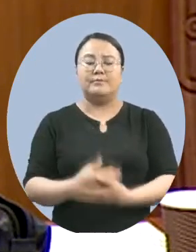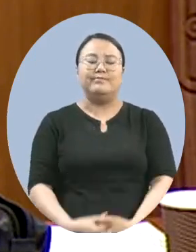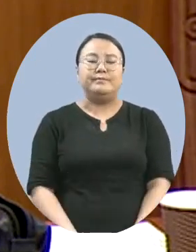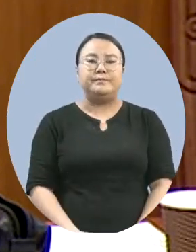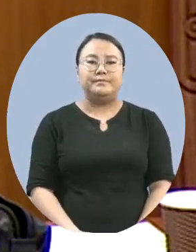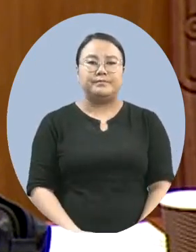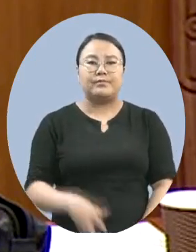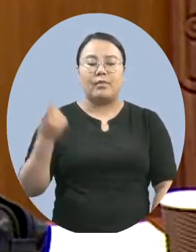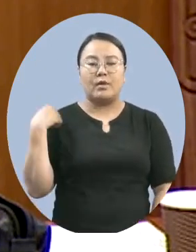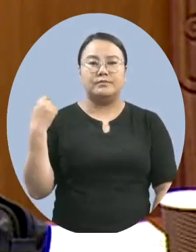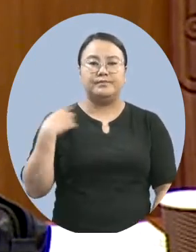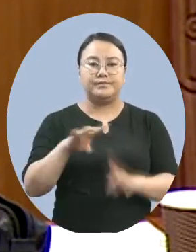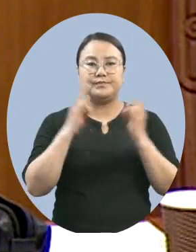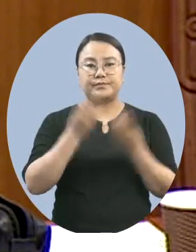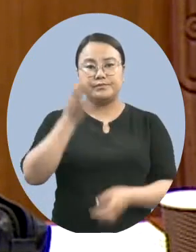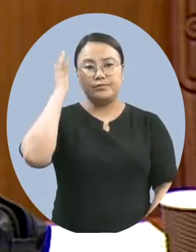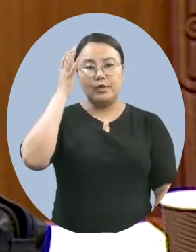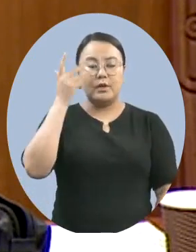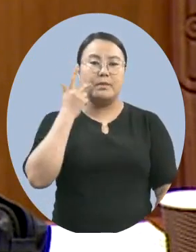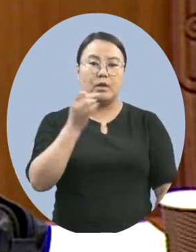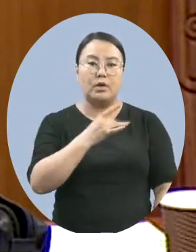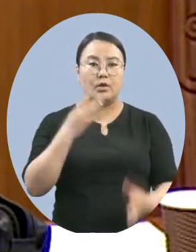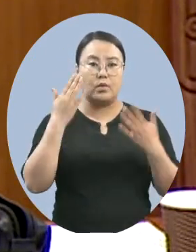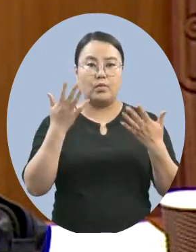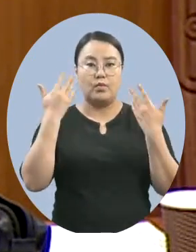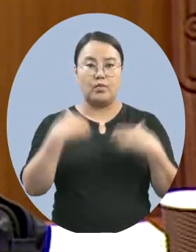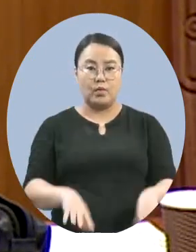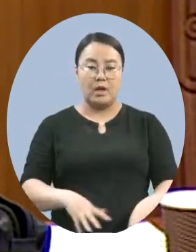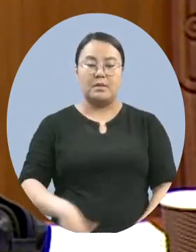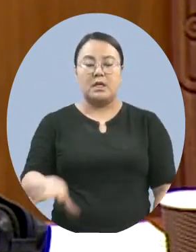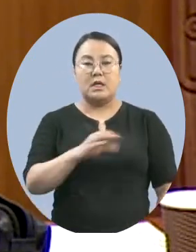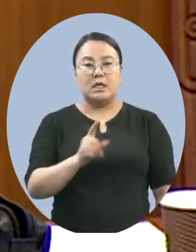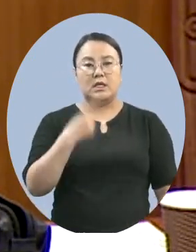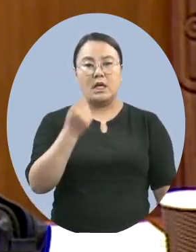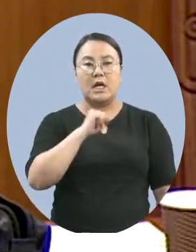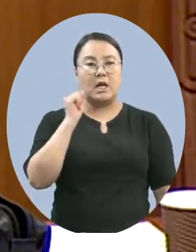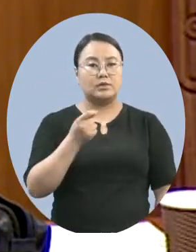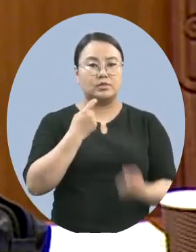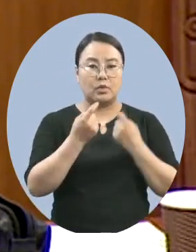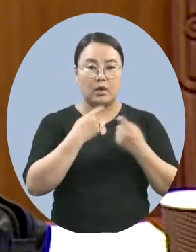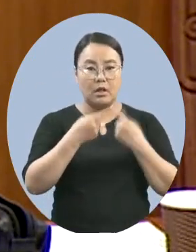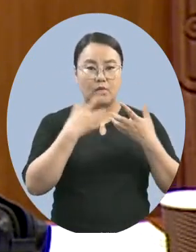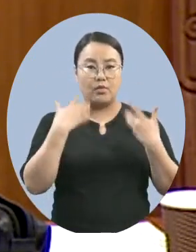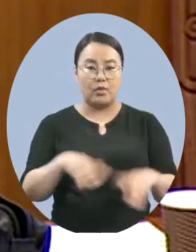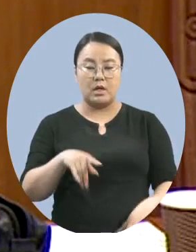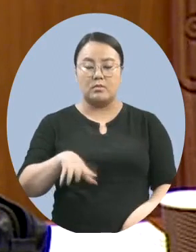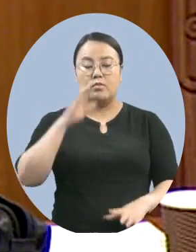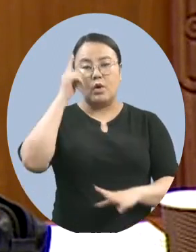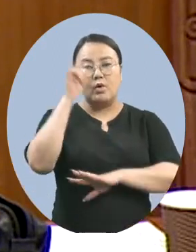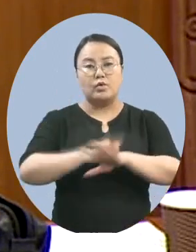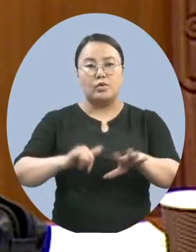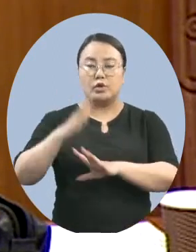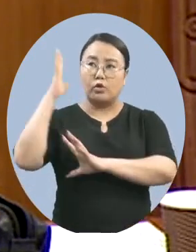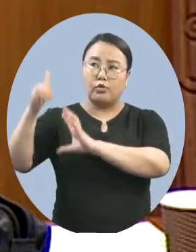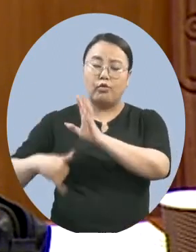байдаг гэсэн үг. Өчигдөр нийгмийн бодлогын байнгын хороогоор хуралцсан. Бид нэг асуудлын талаар ярьсан. Монгол улсын